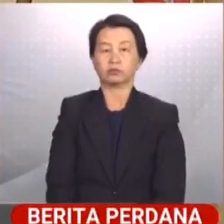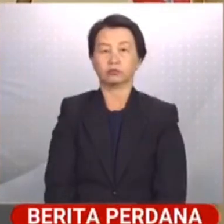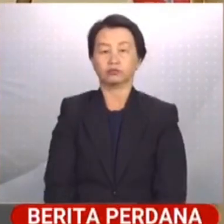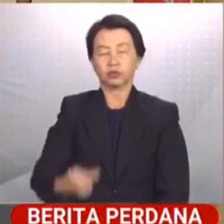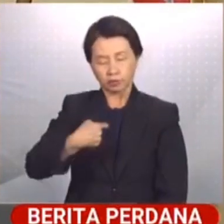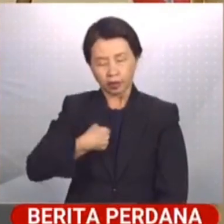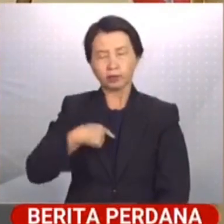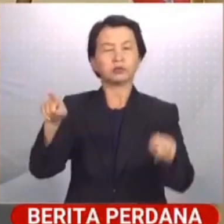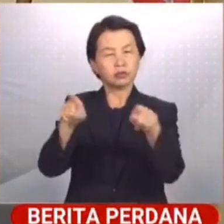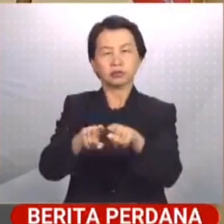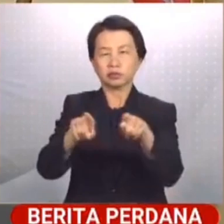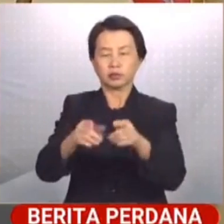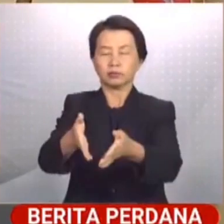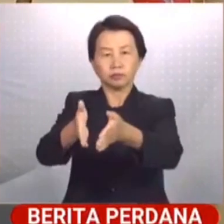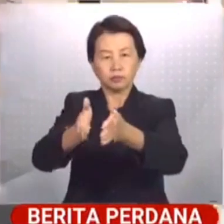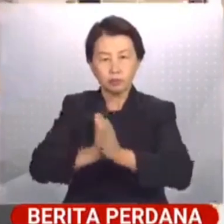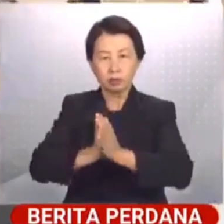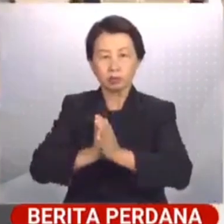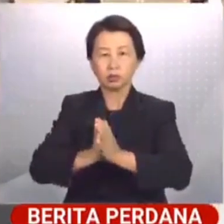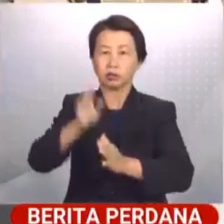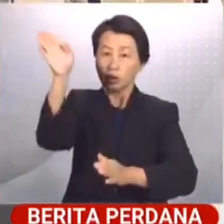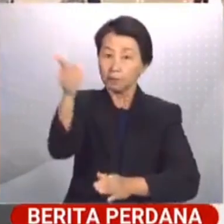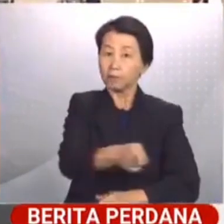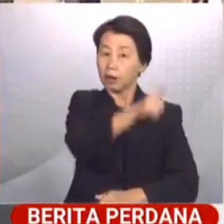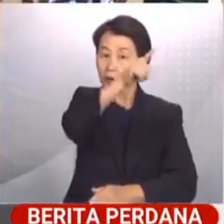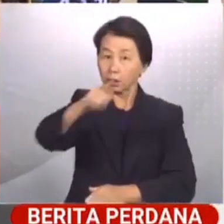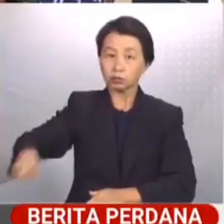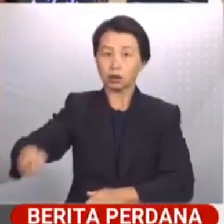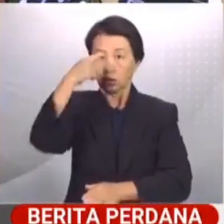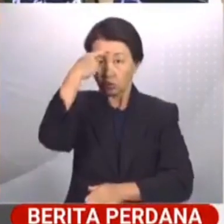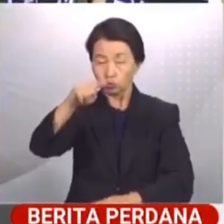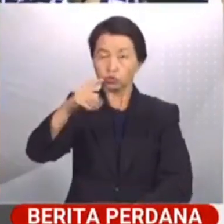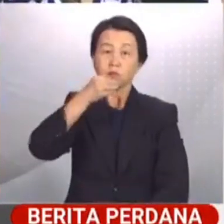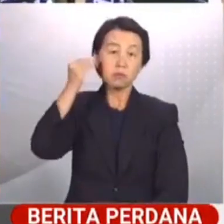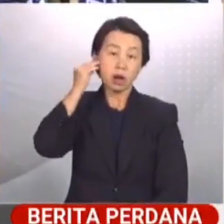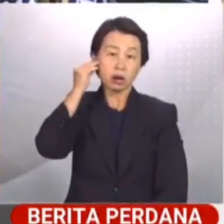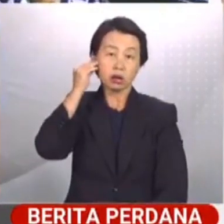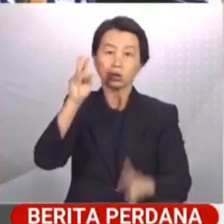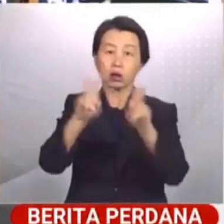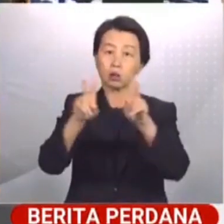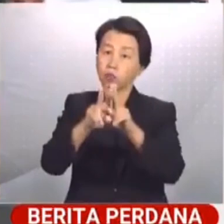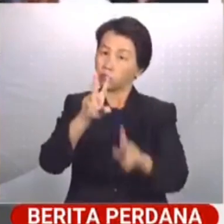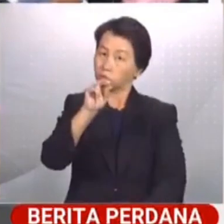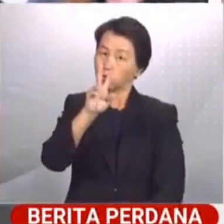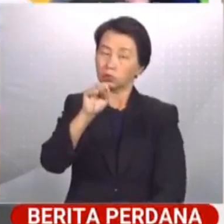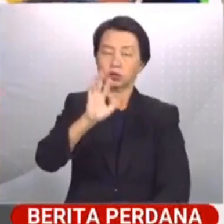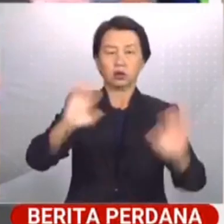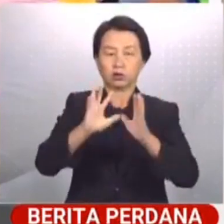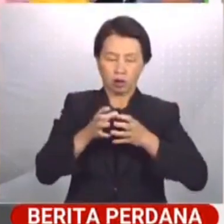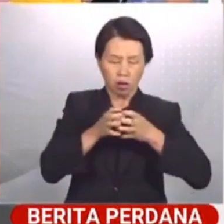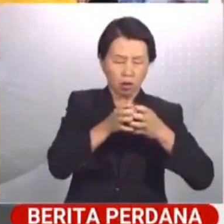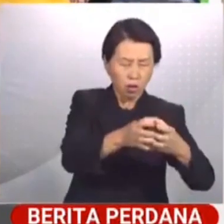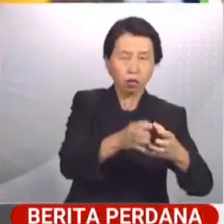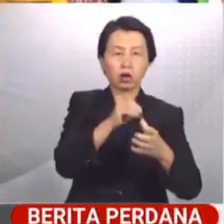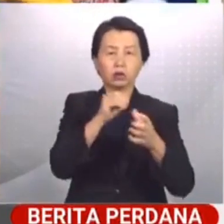saya juga minta batalkan hasrat untuk balik kampung Jangan berkumpul atau